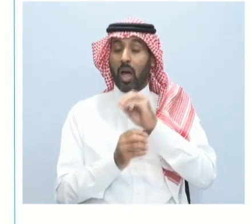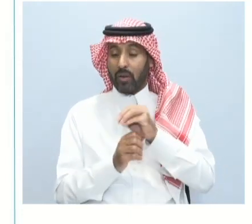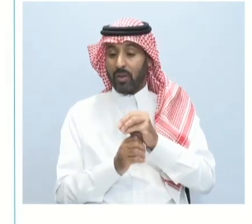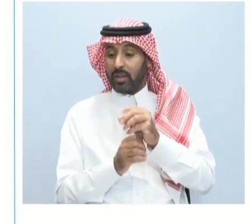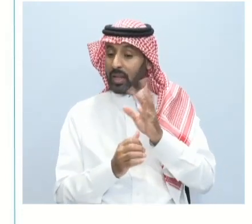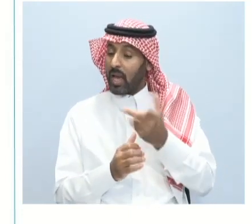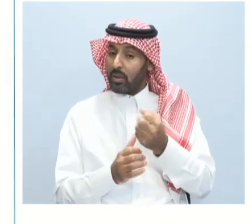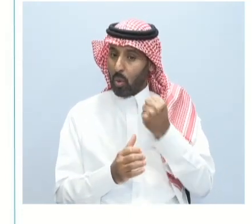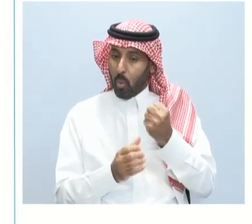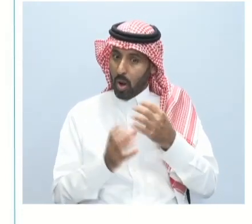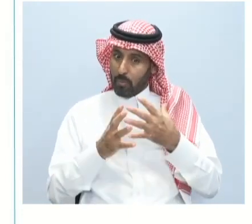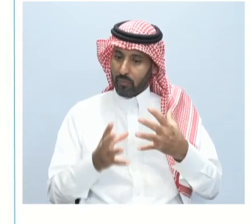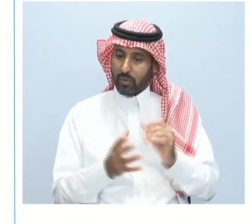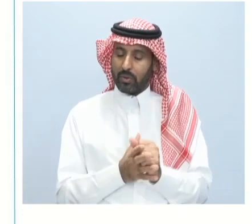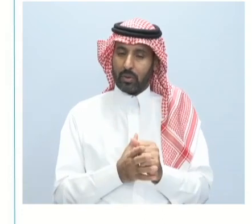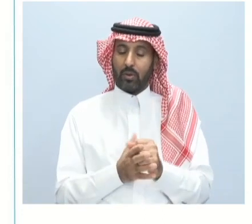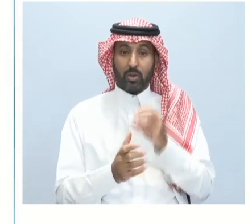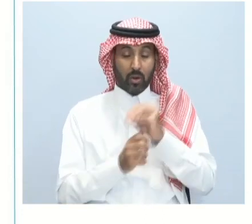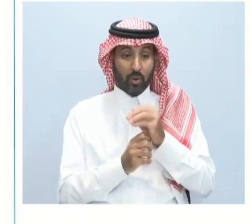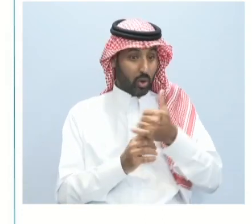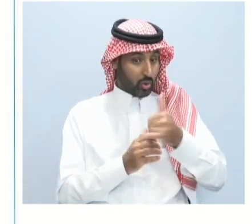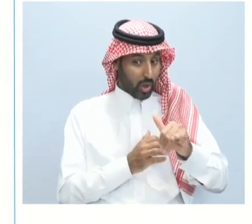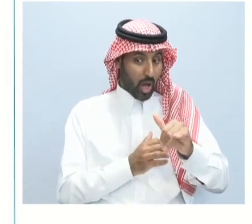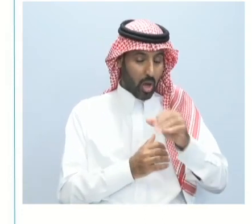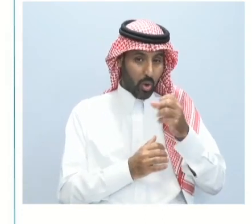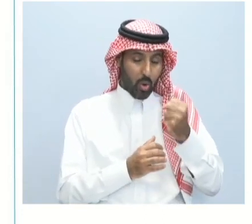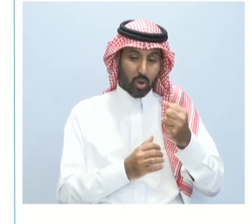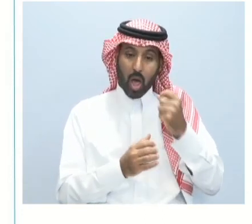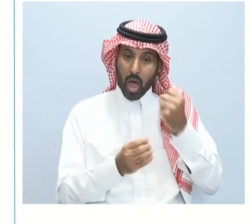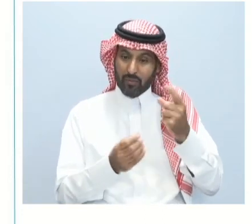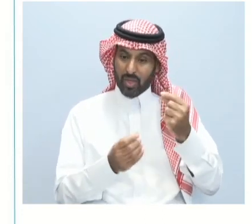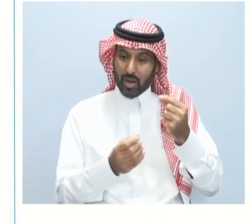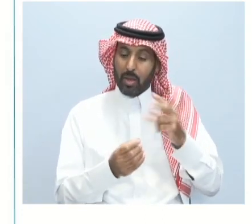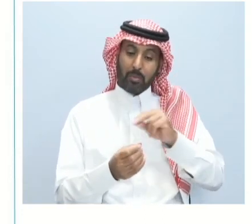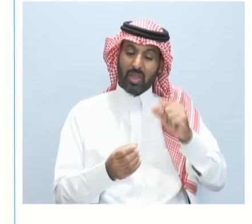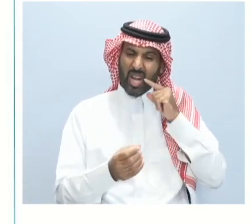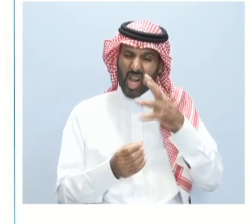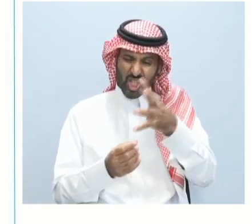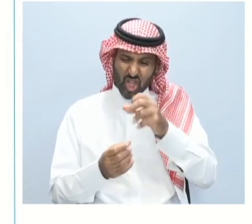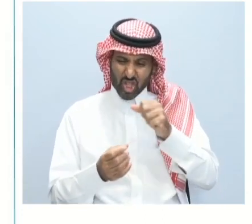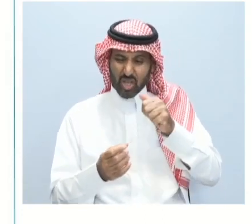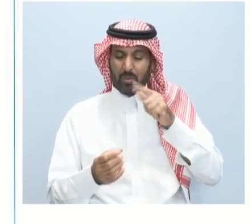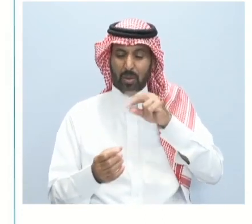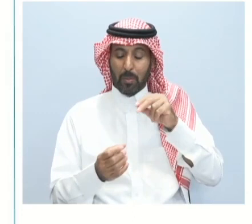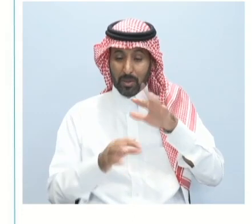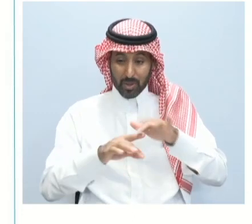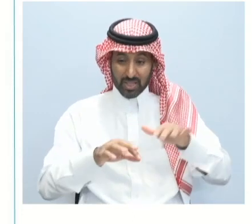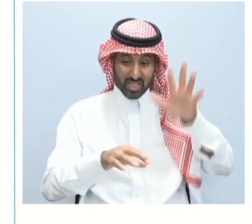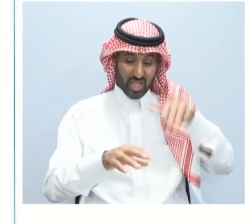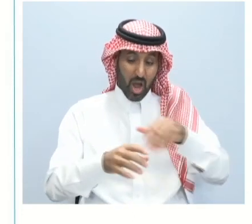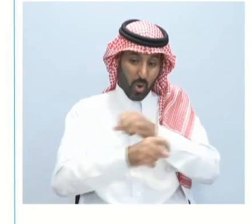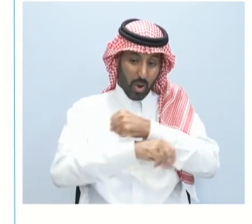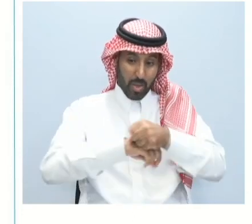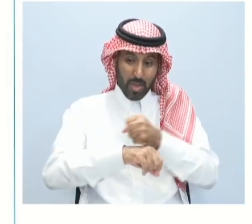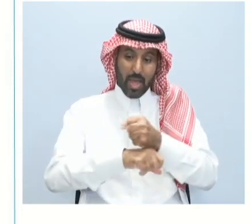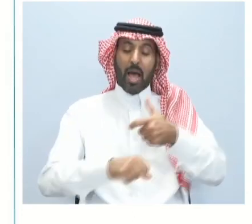القوى المفرطه وتعرفنا ان هناك طرائق اخرى اكثر كفاءه مثل طرائق الاستدلال البرمجه القيد